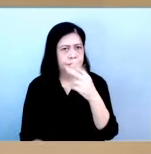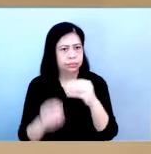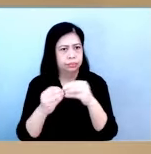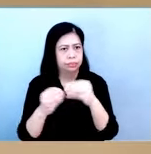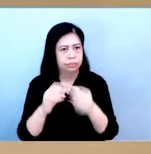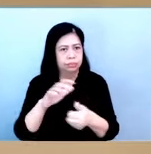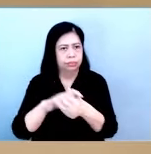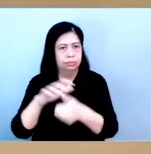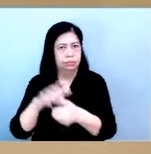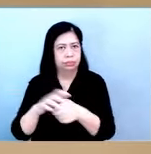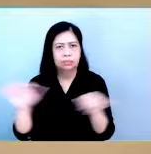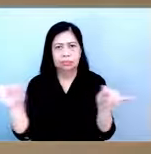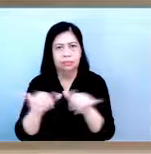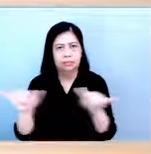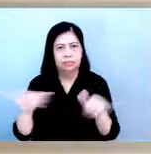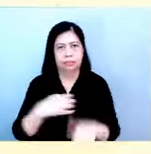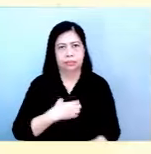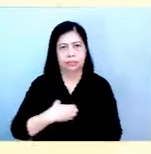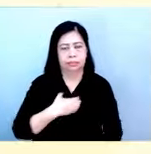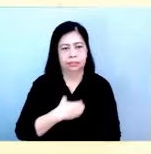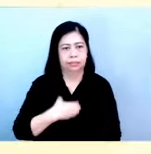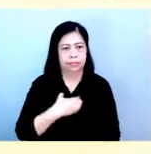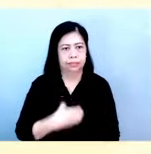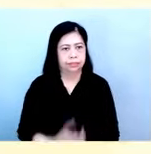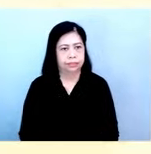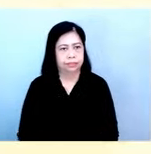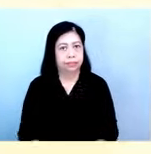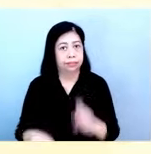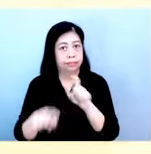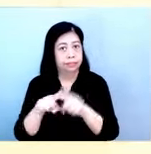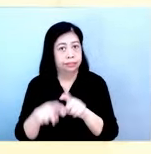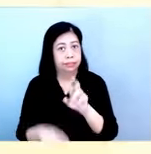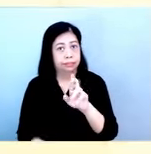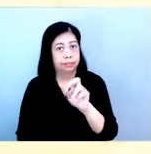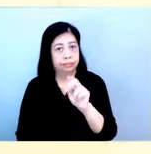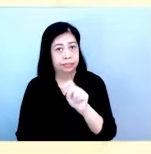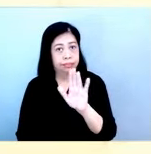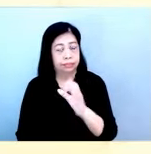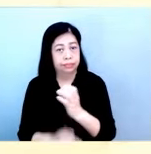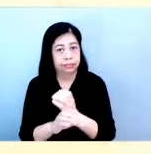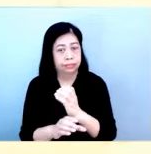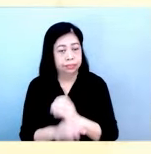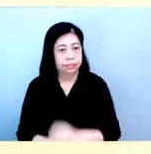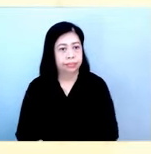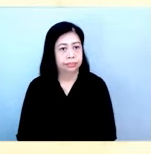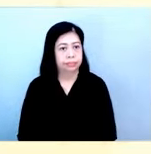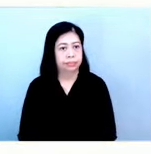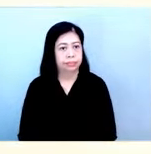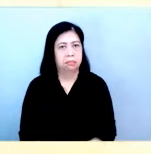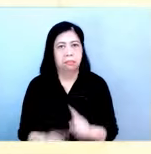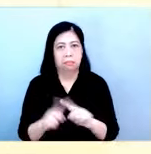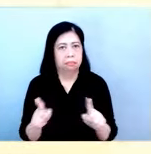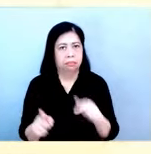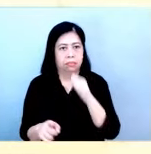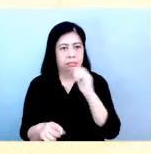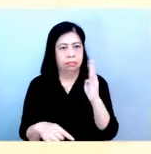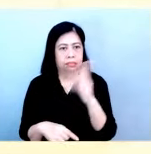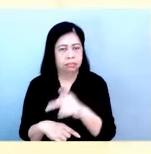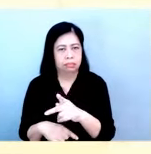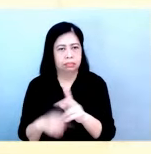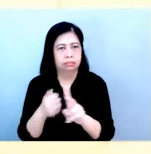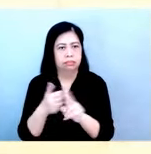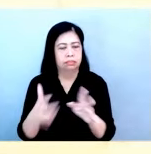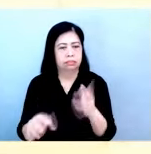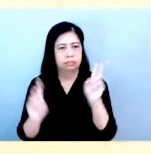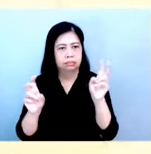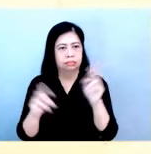para sa kaparehong reklamo. Irentahan ang kanilang sasakyan, subalit ito ay hindi na naibalik. Nabiktima sila ng